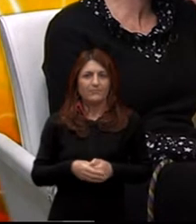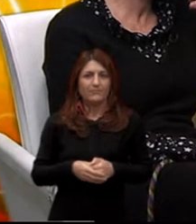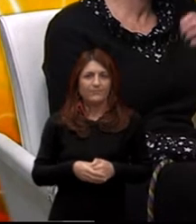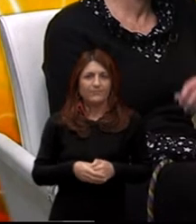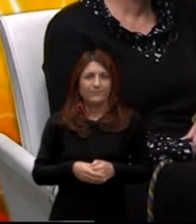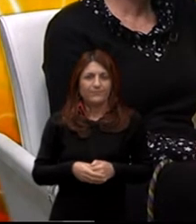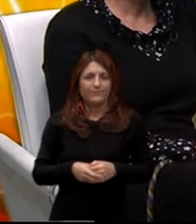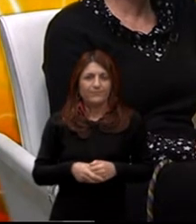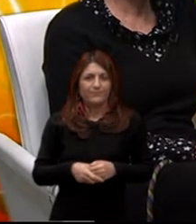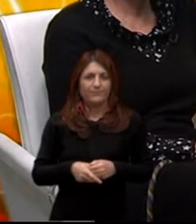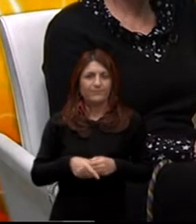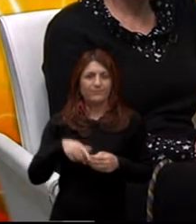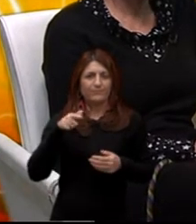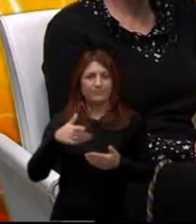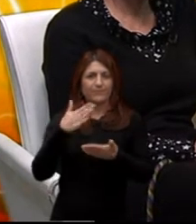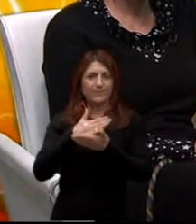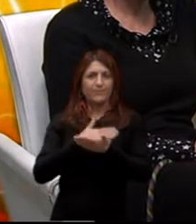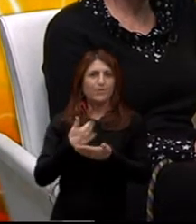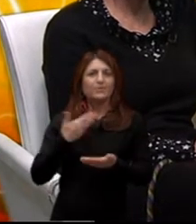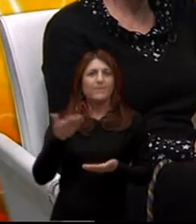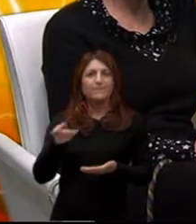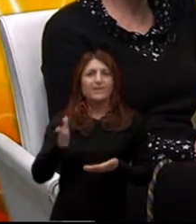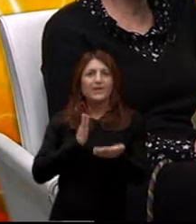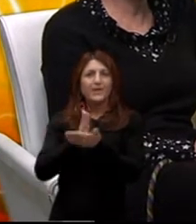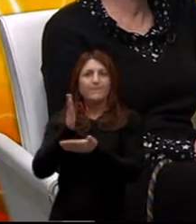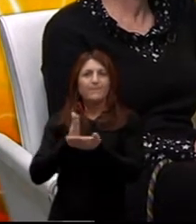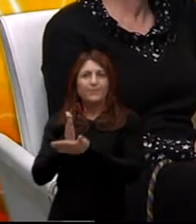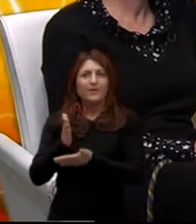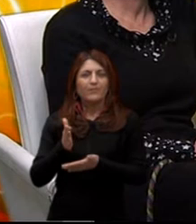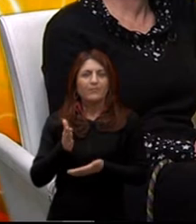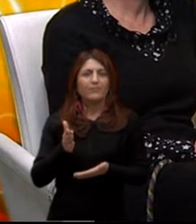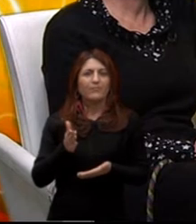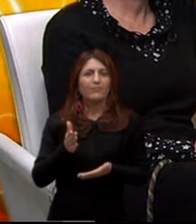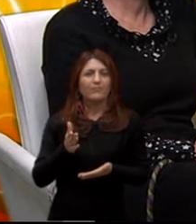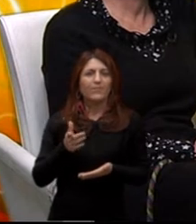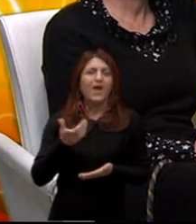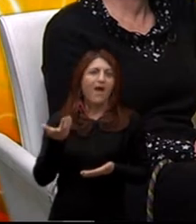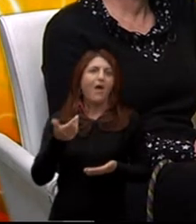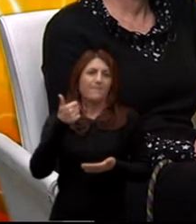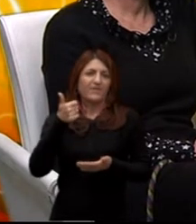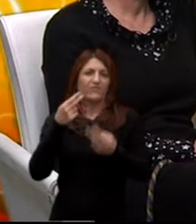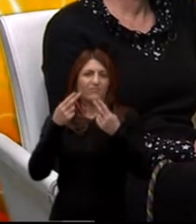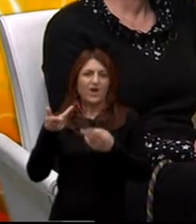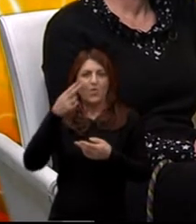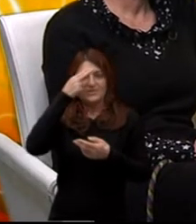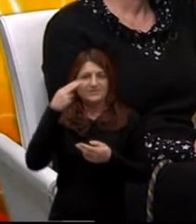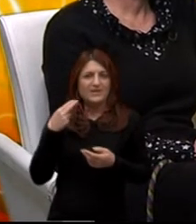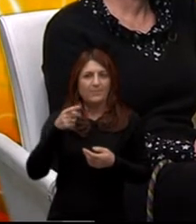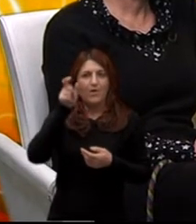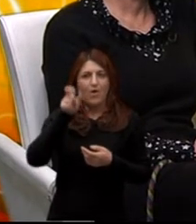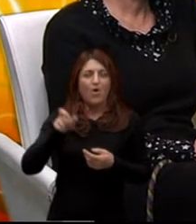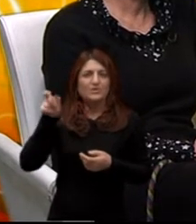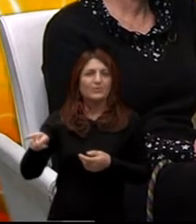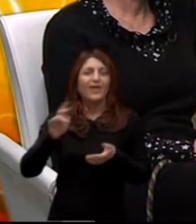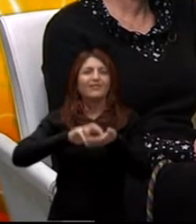jest da kažem, programe koje mi provodimo, a to je znači prvo ćemo možda reći za slijepe osobe, to je tehnika